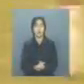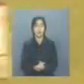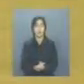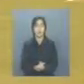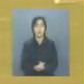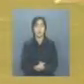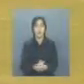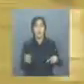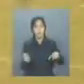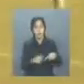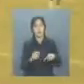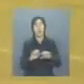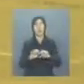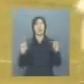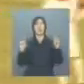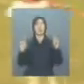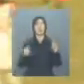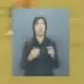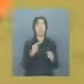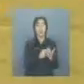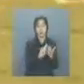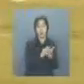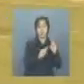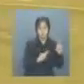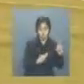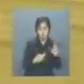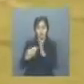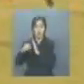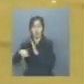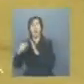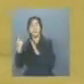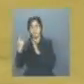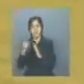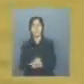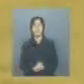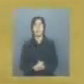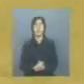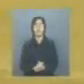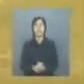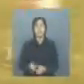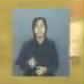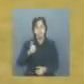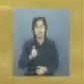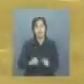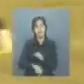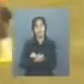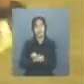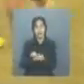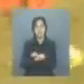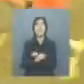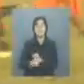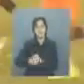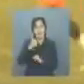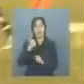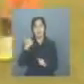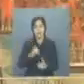ชัยราชบุรีเฉือนชนะนครราชสีมา 2-1 ค่ะคว้าแชมป์ฟุตบอล AS League ในศึกซุปเปอร์ลีกไปครองนคร